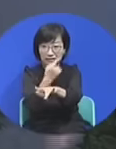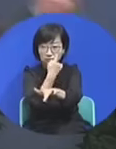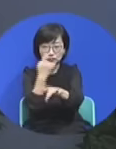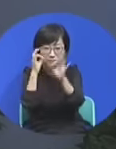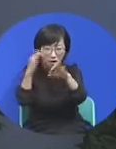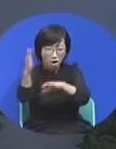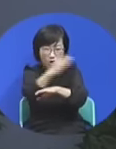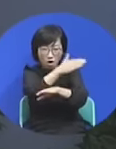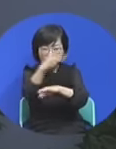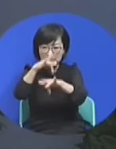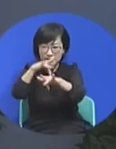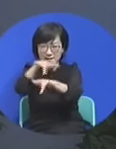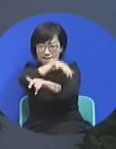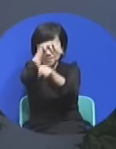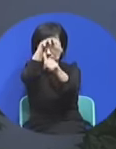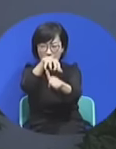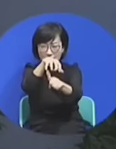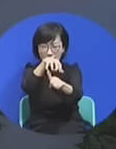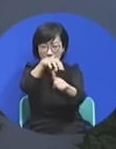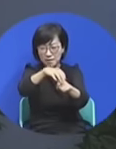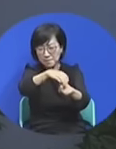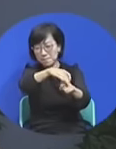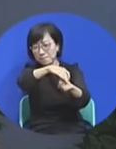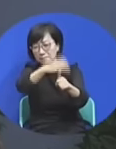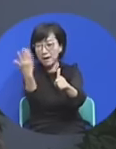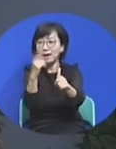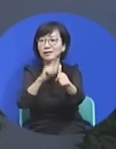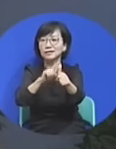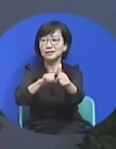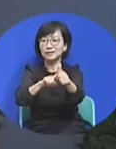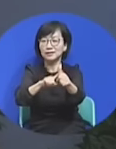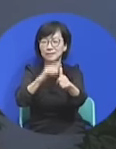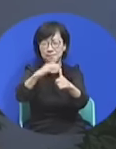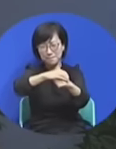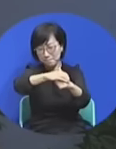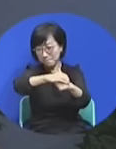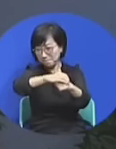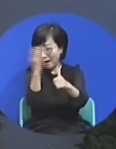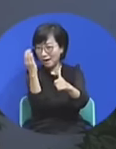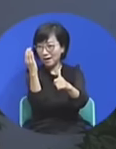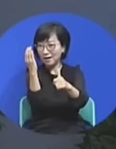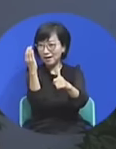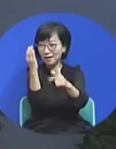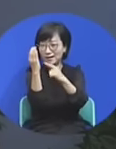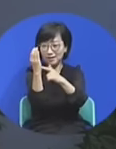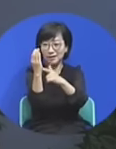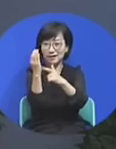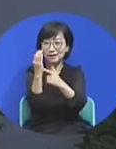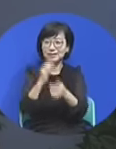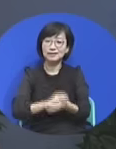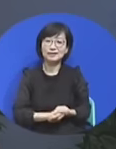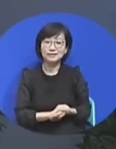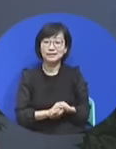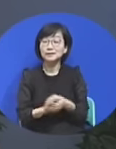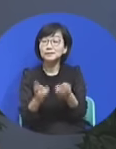거기서 빠져나오는 걸 말해요. Unseen to our eyes, the force of darkness holds fast to us. It means to come out from within that. 어떻게 하면 됩니까? Then what must